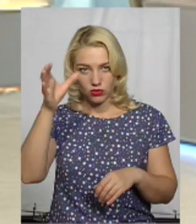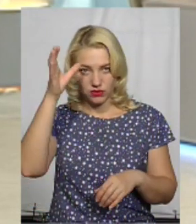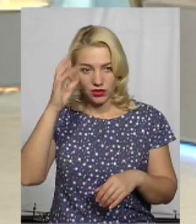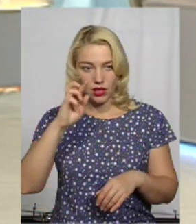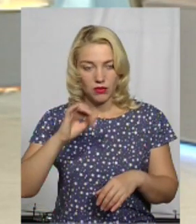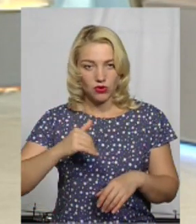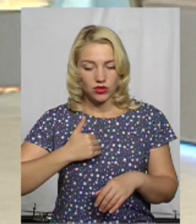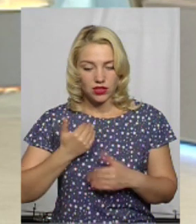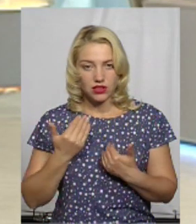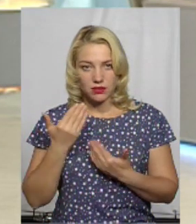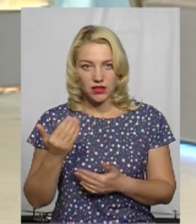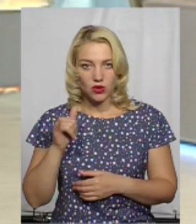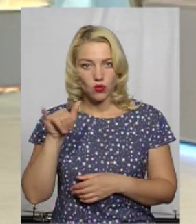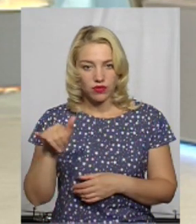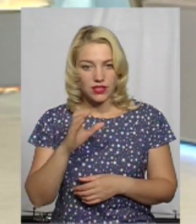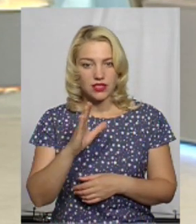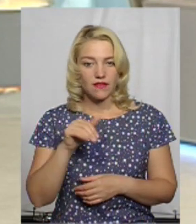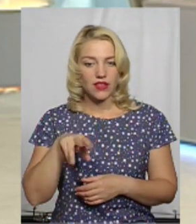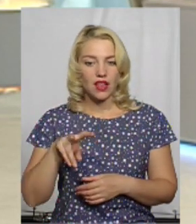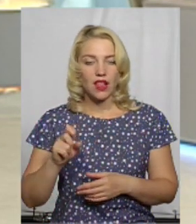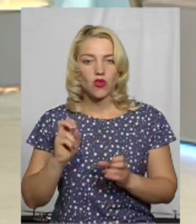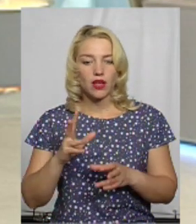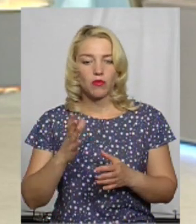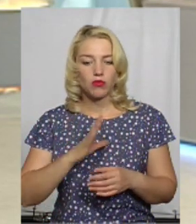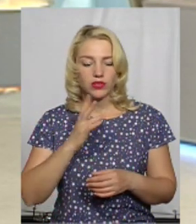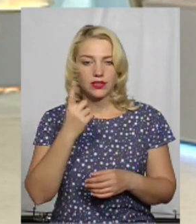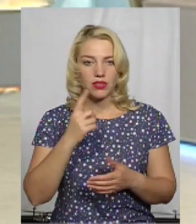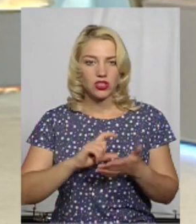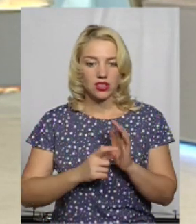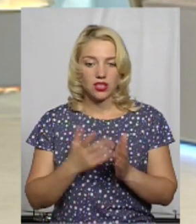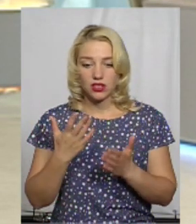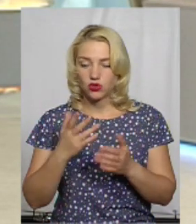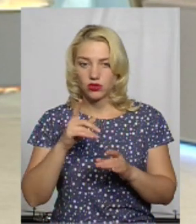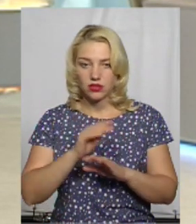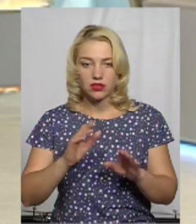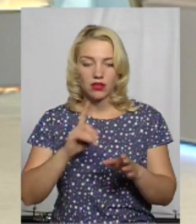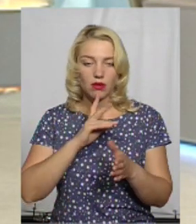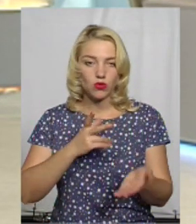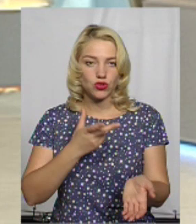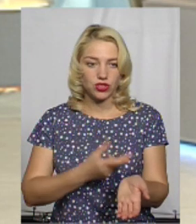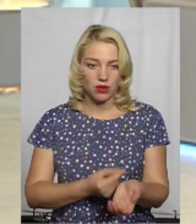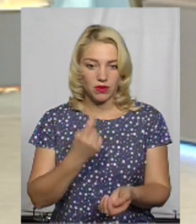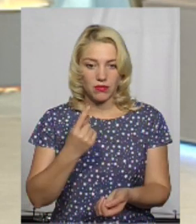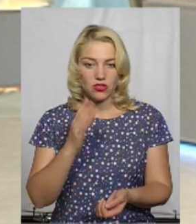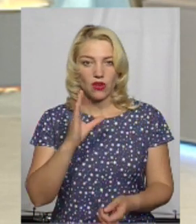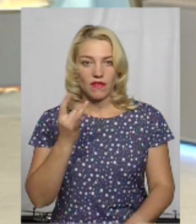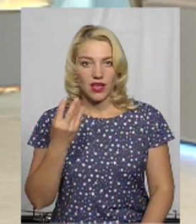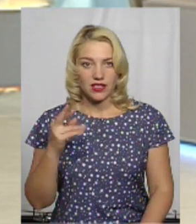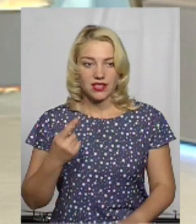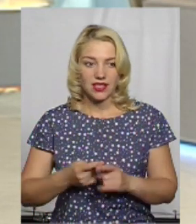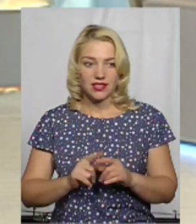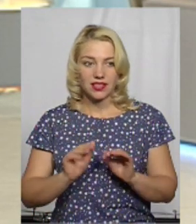я хотів у вас, пані Світлана, запитати, як буде от з першокласниками, які будуть не щеплені 1 вересня. Ось ці діти ще не